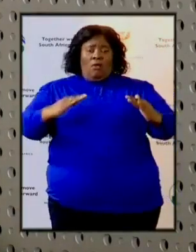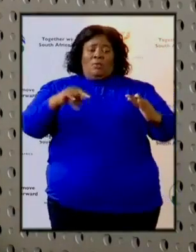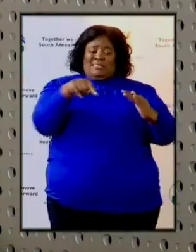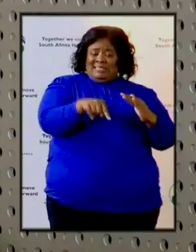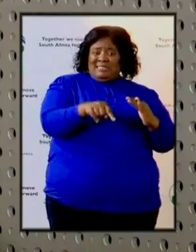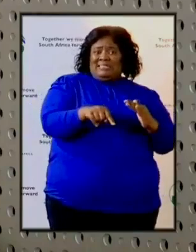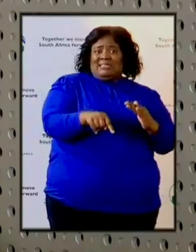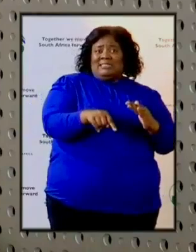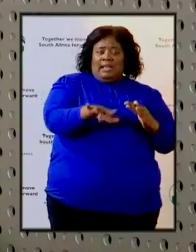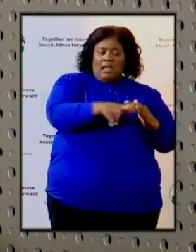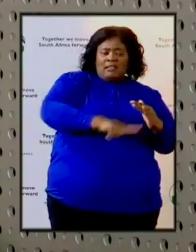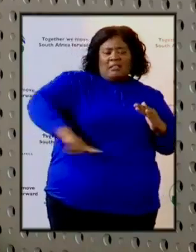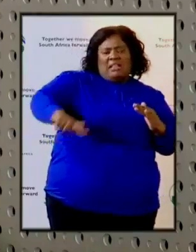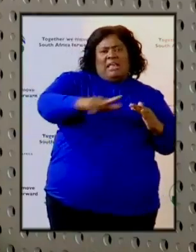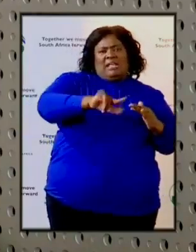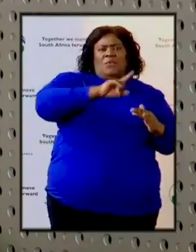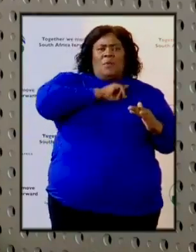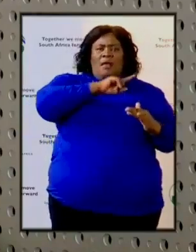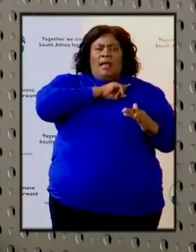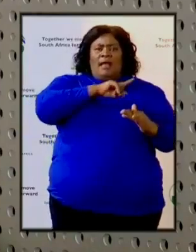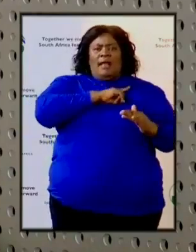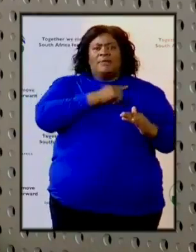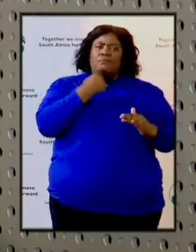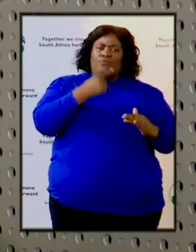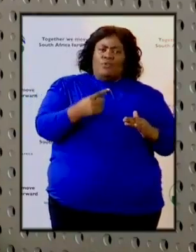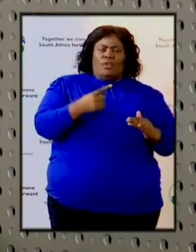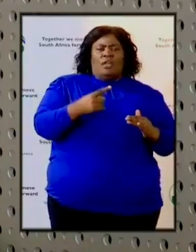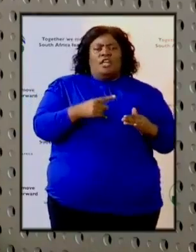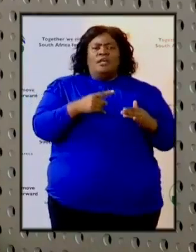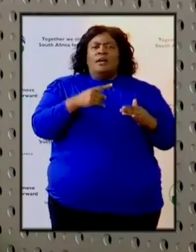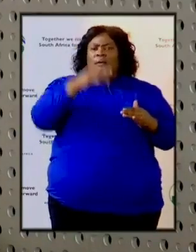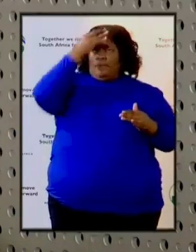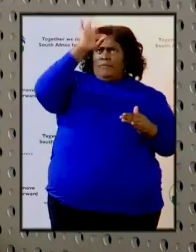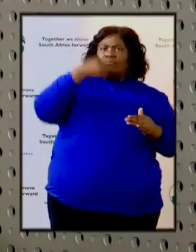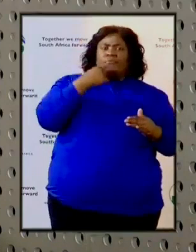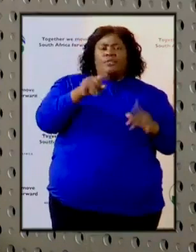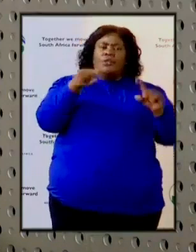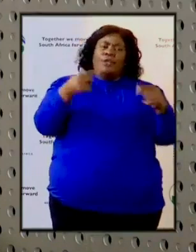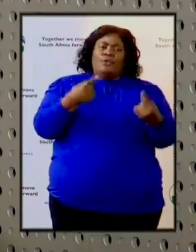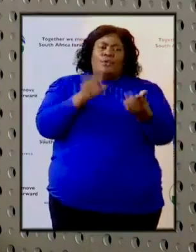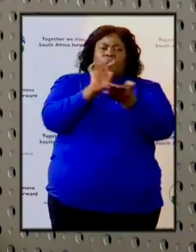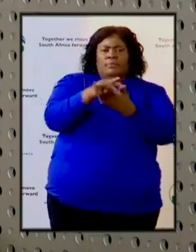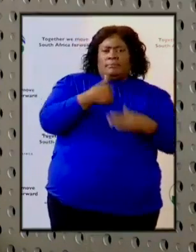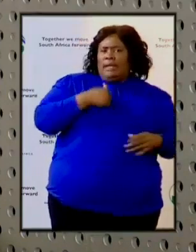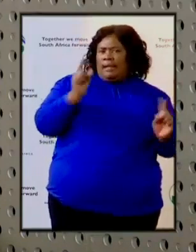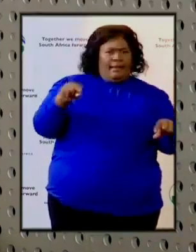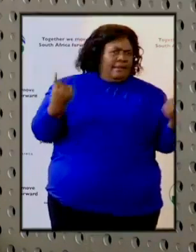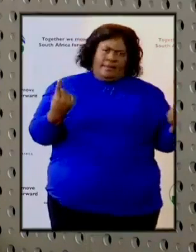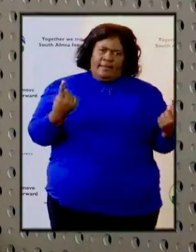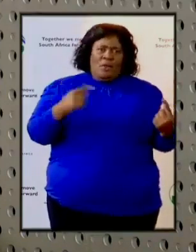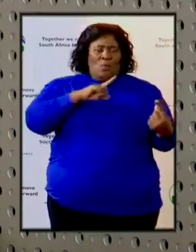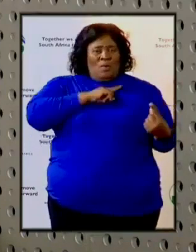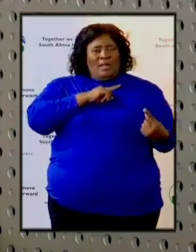ukuthi uxoshwe udingiswe ngalesikhathi akungavunyelwa ngoba indlela yokufuna enye indawo